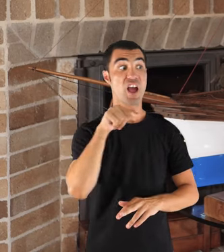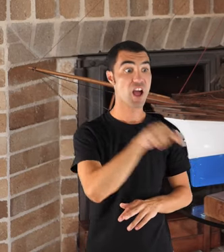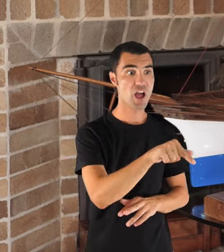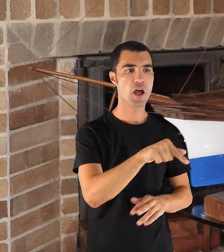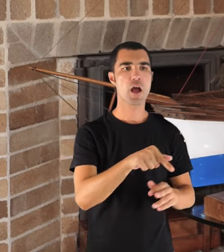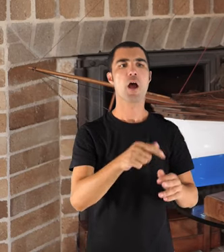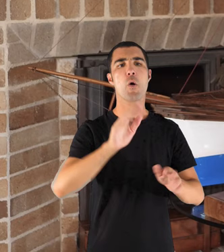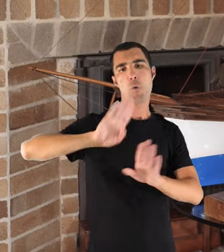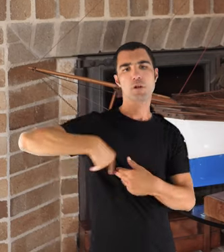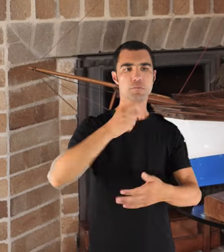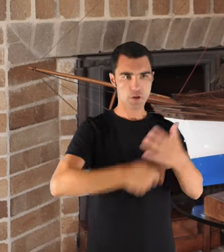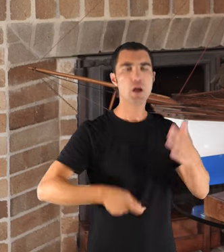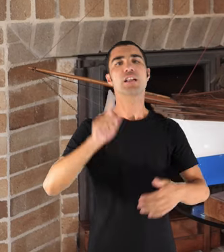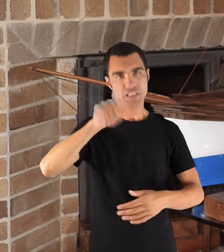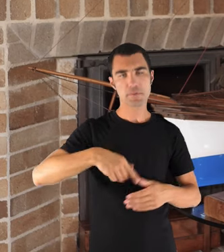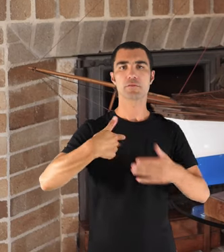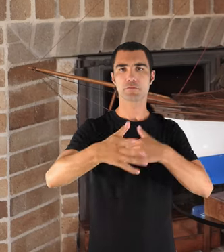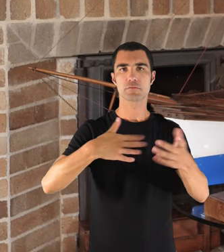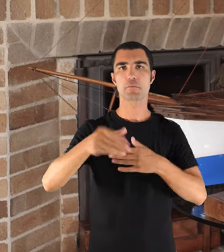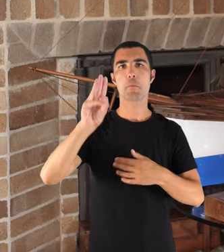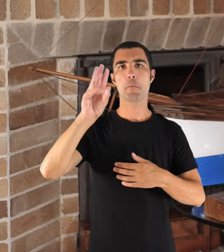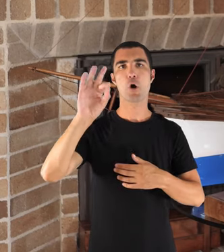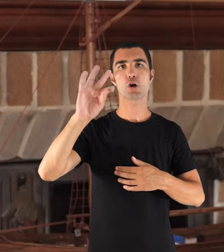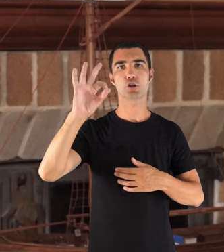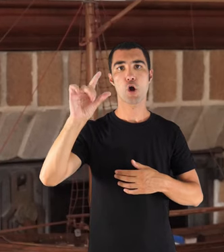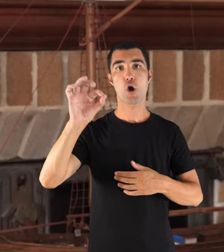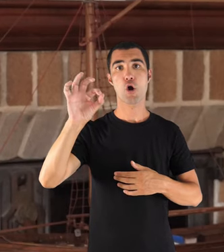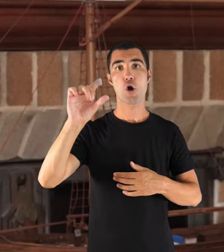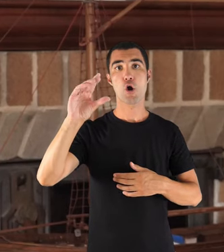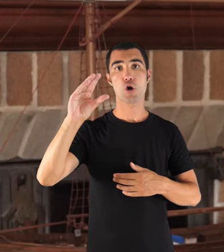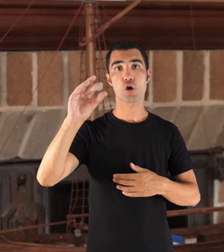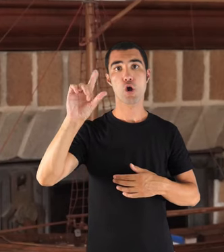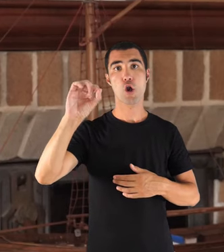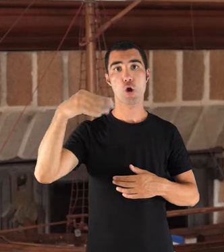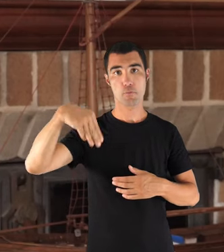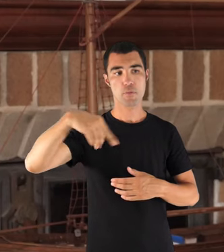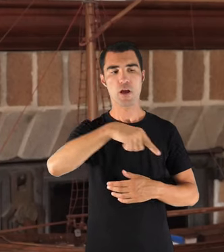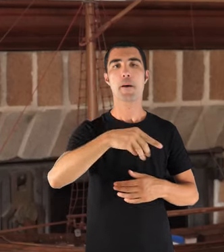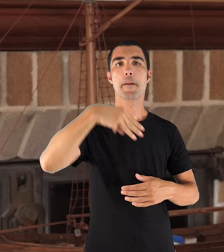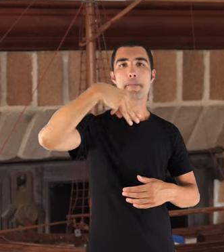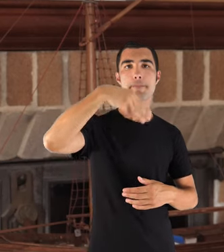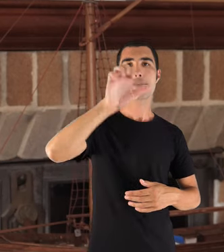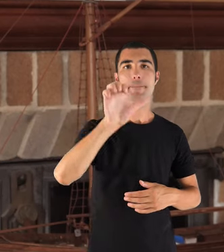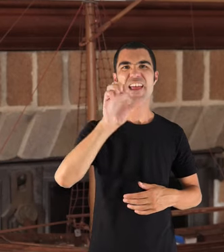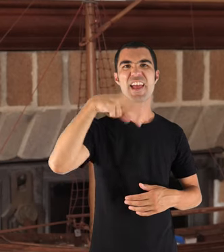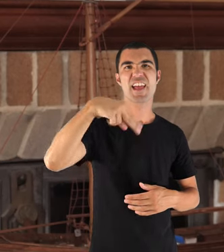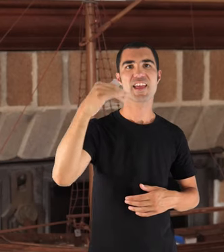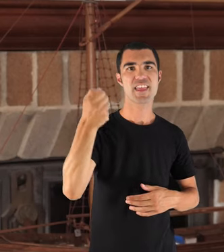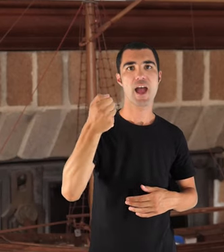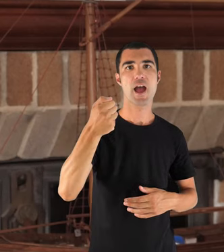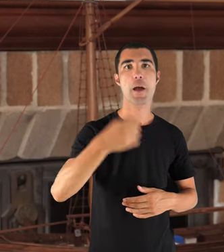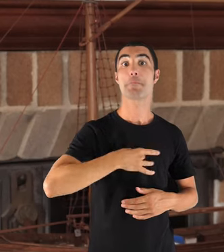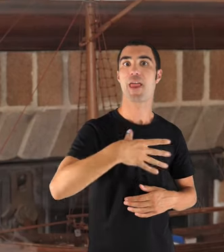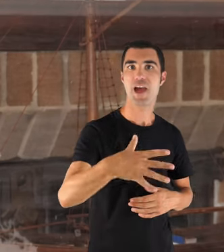Colom que li varen posar Penya Blanca. La realitat de qui feien feina com a mestre